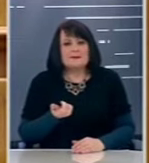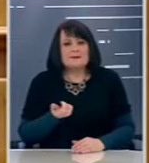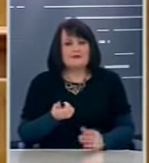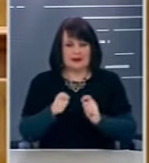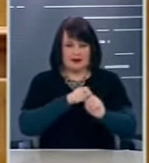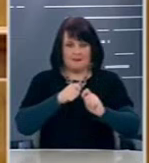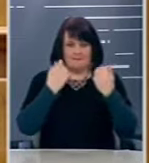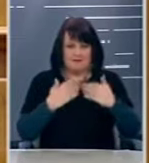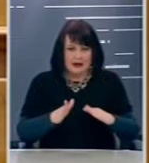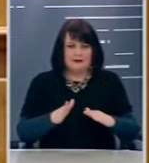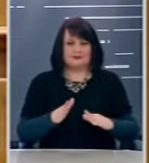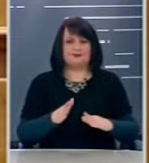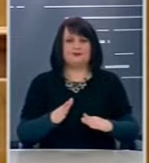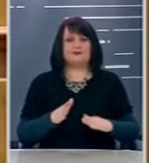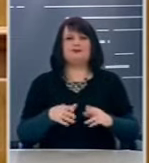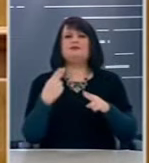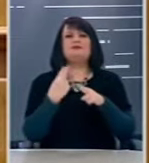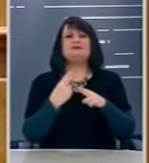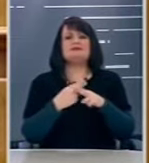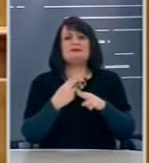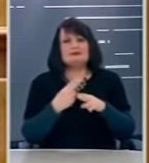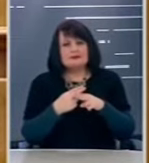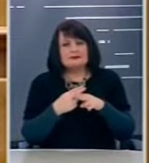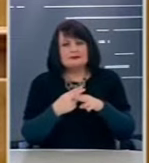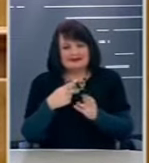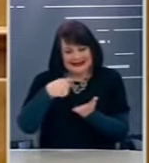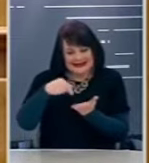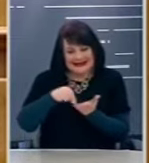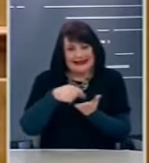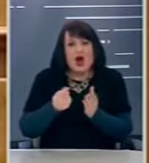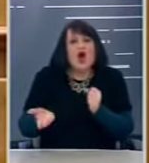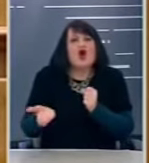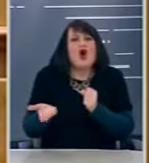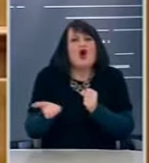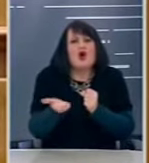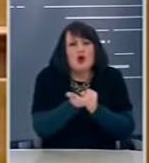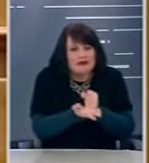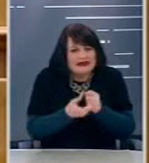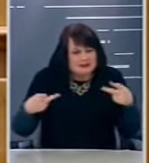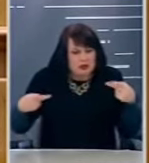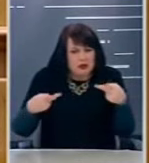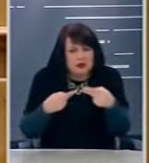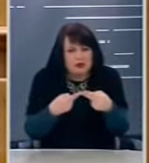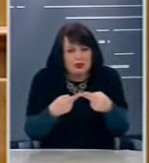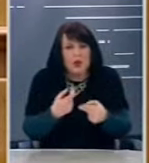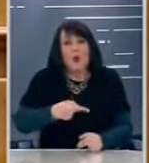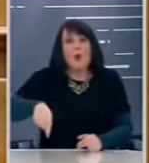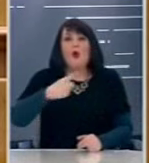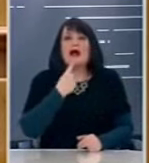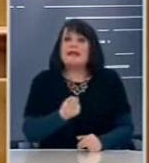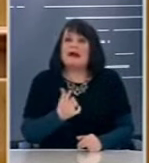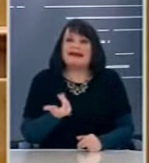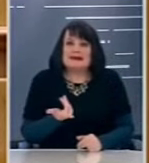θεσμοθετηθεί ο περιβόητος δημοσιονομικός διορθωτής, ο Κόφτης. Είχαν λοιπόν σπεύσει όλοι να